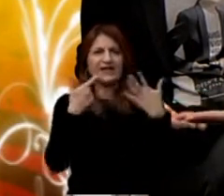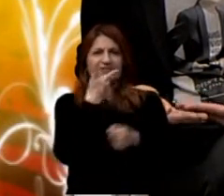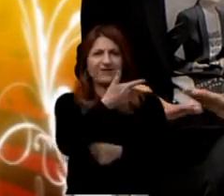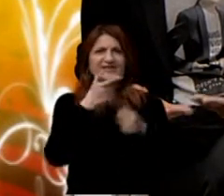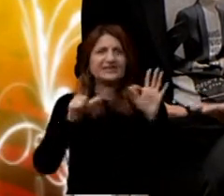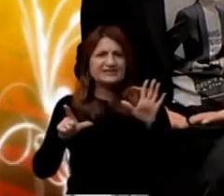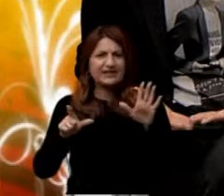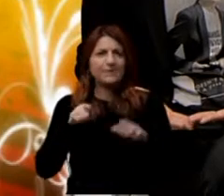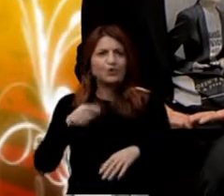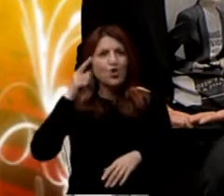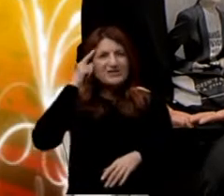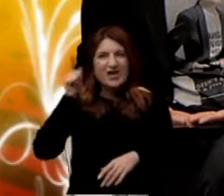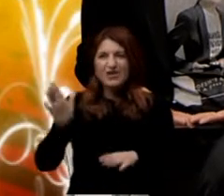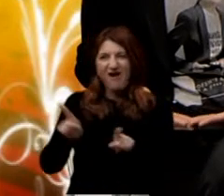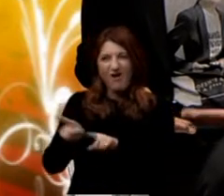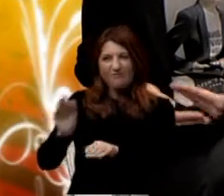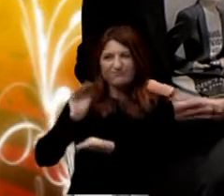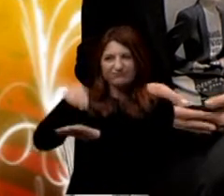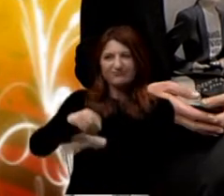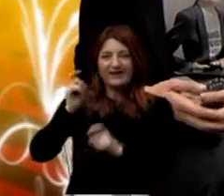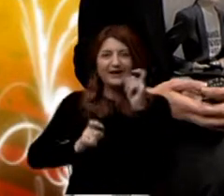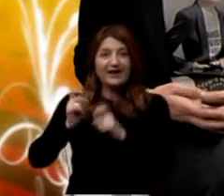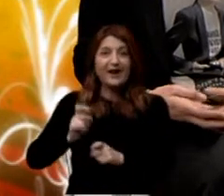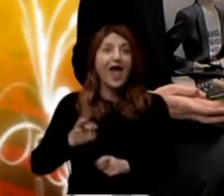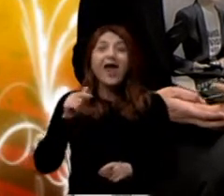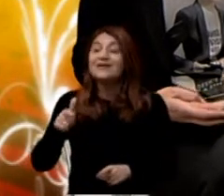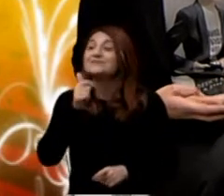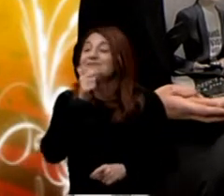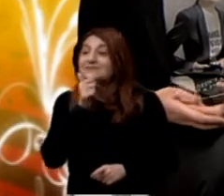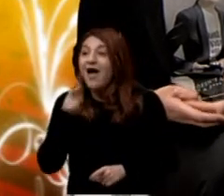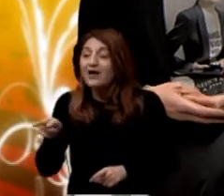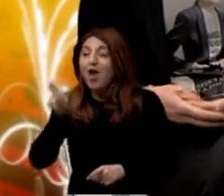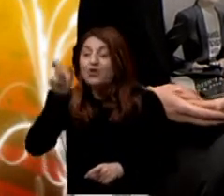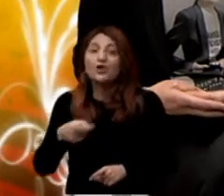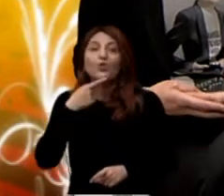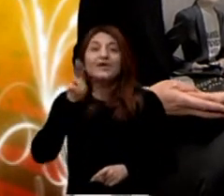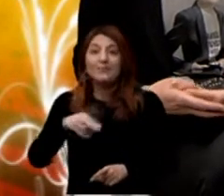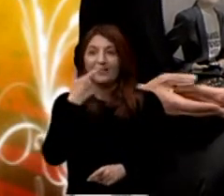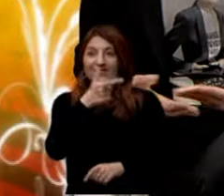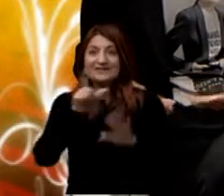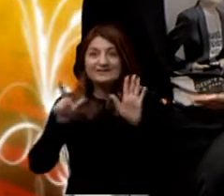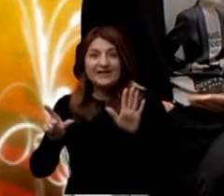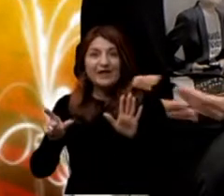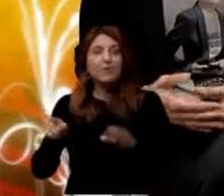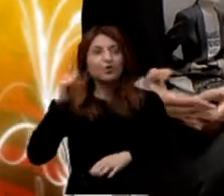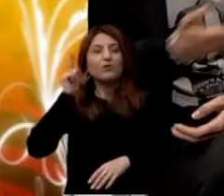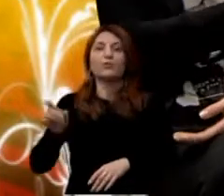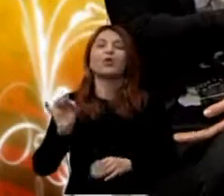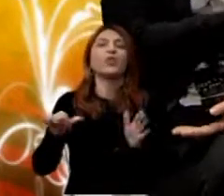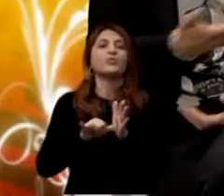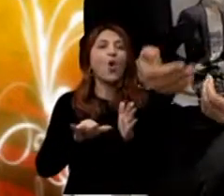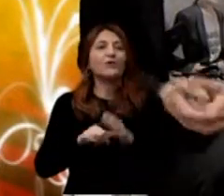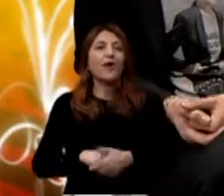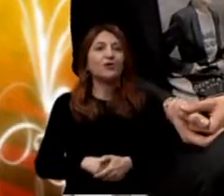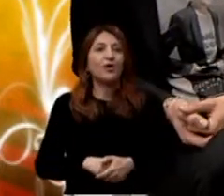bi značilo da ima prekomjernu tjelesnu masu, a osoba starije dobi koja ima indeks tjelesne mase 27 se smatra normalnom. Evo, i